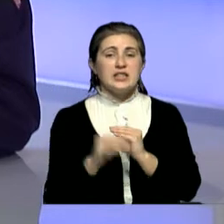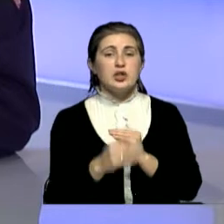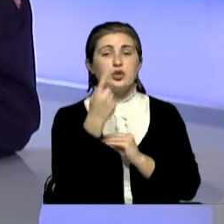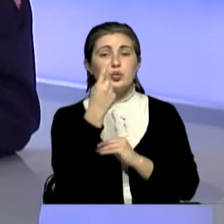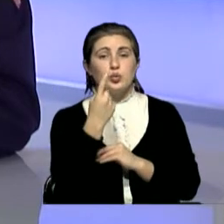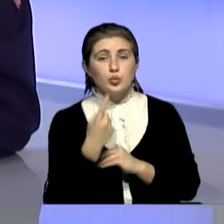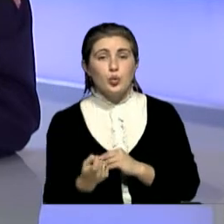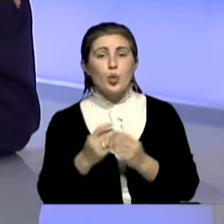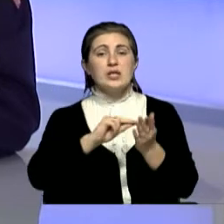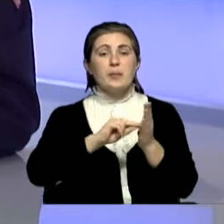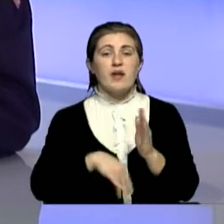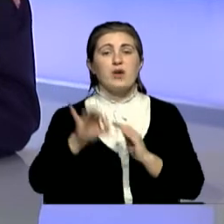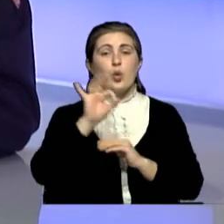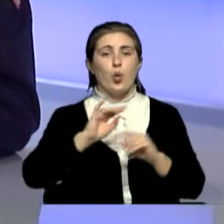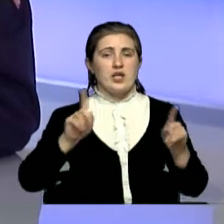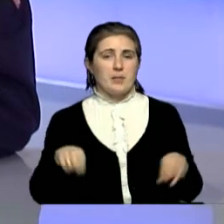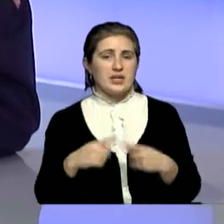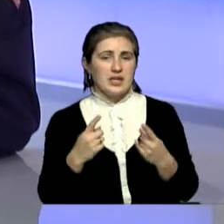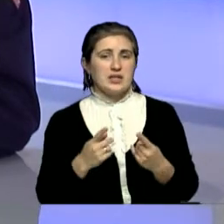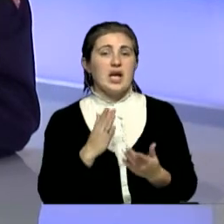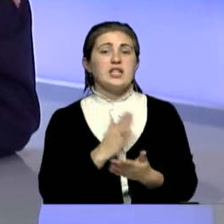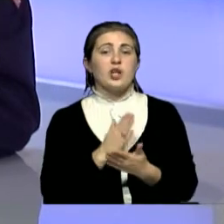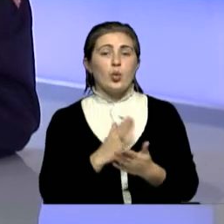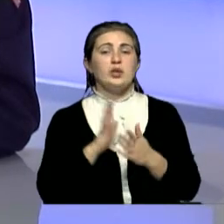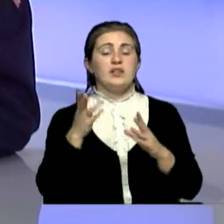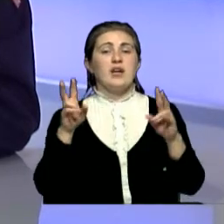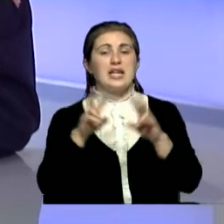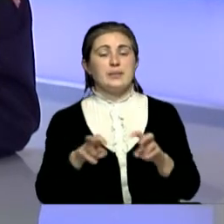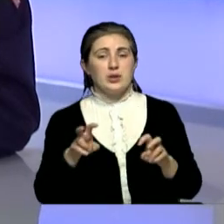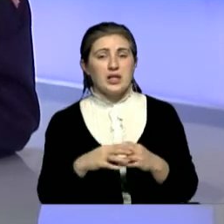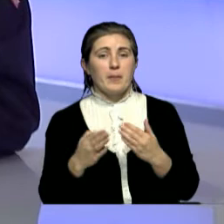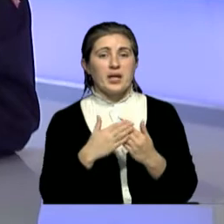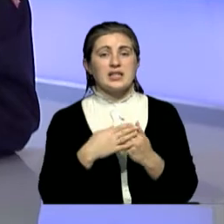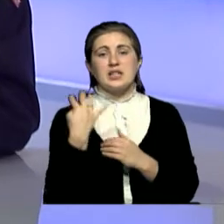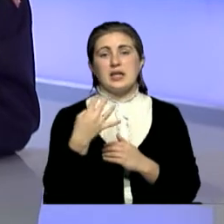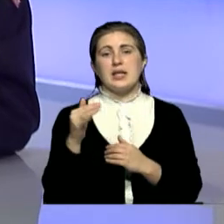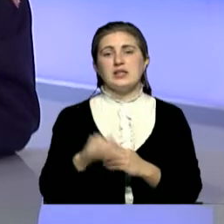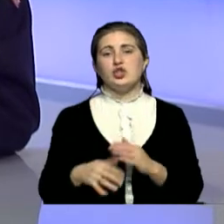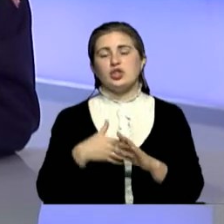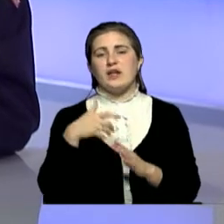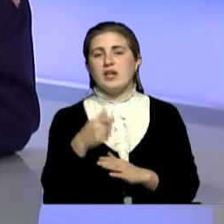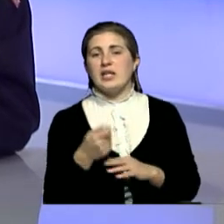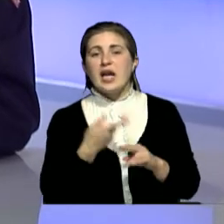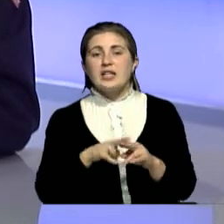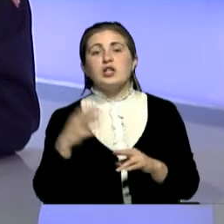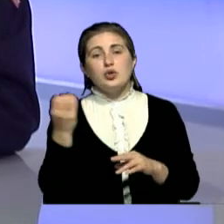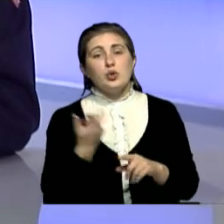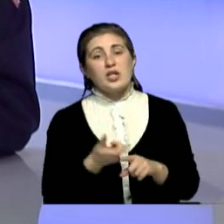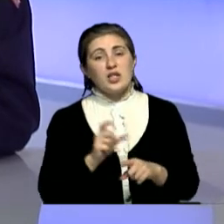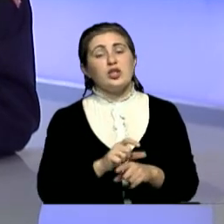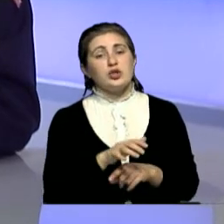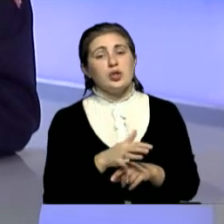10 100 справок о реабилитации. Находятся в рассмотрении вот порядка 40 тысяч заявлений. То есть это еще достаточно